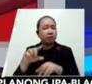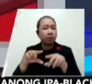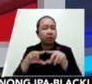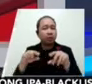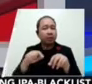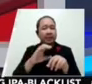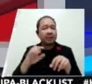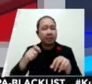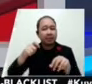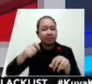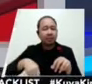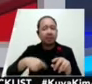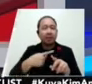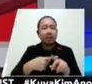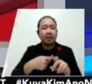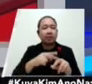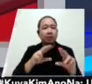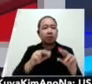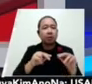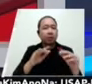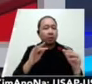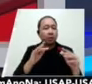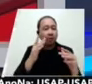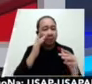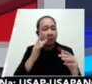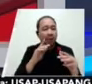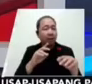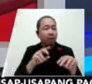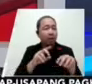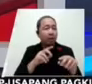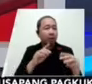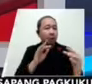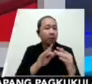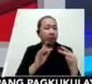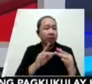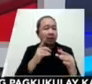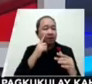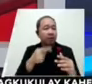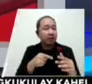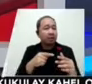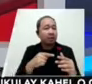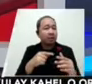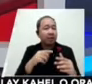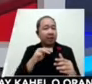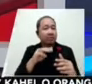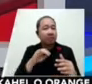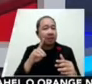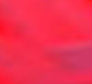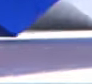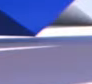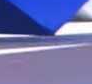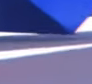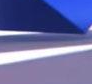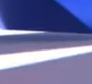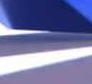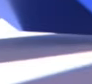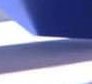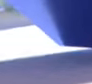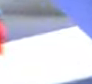no contact na pagsita umano ng MMDA sa inyong traffic violation. Nakatutok si Chino Gaston.